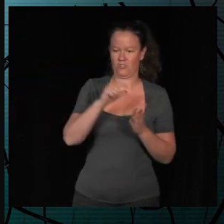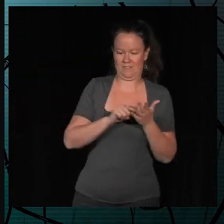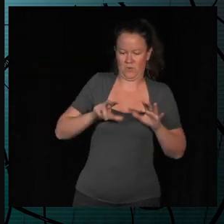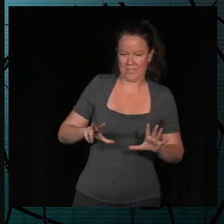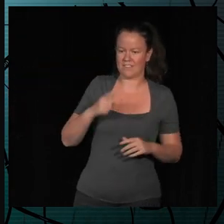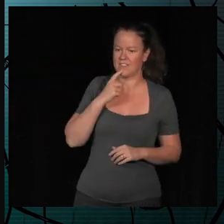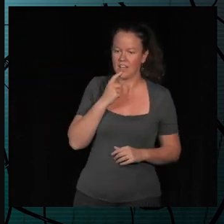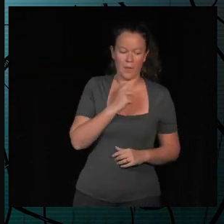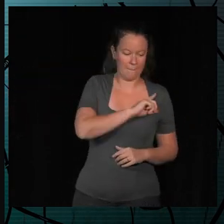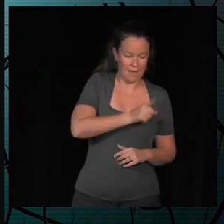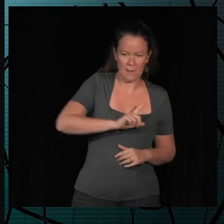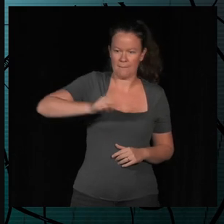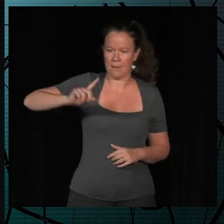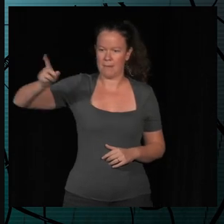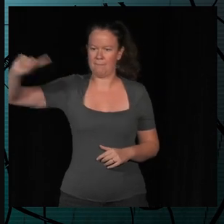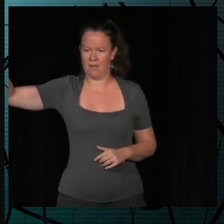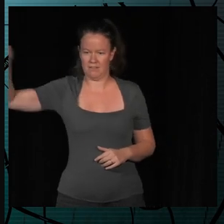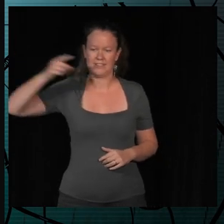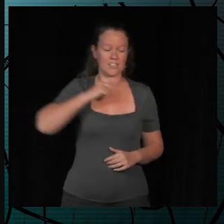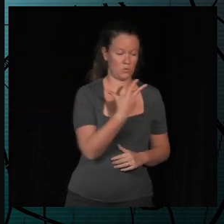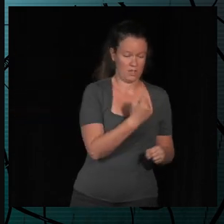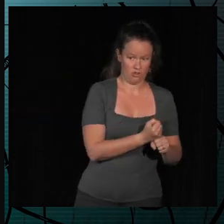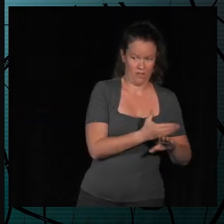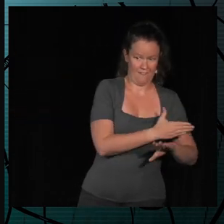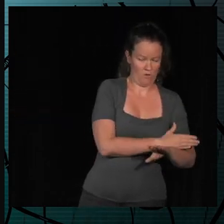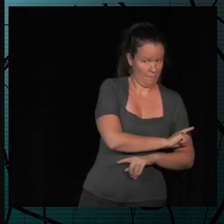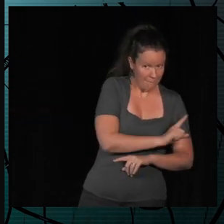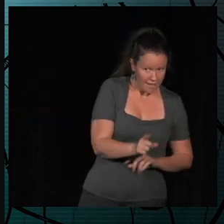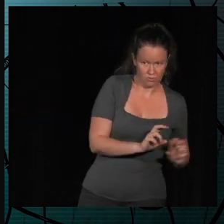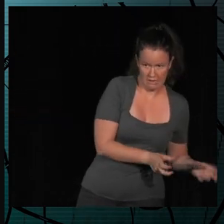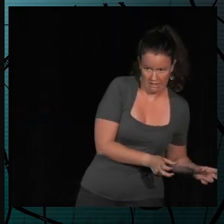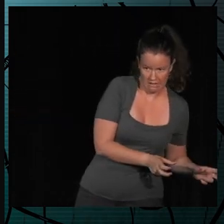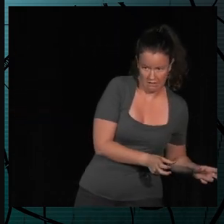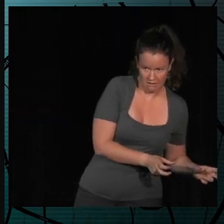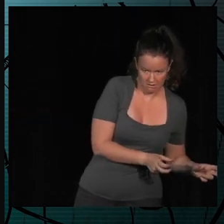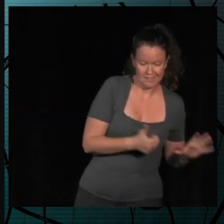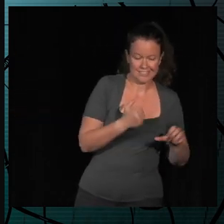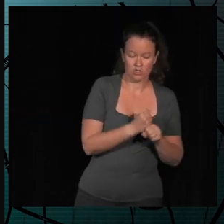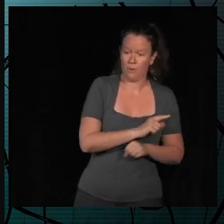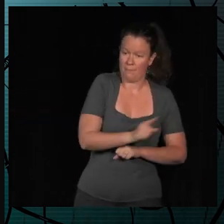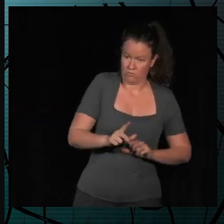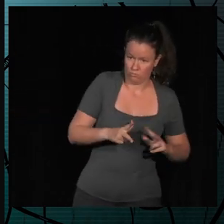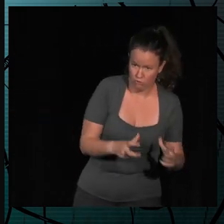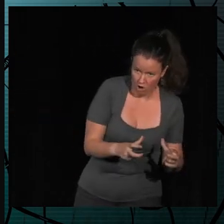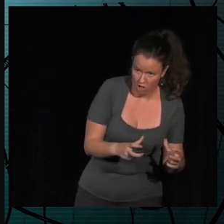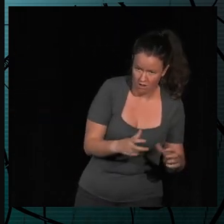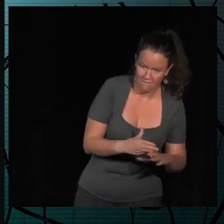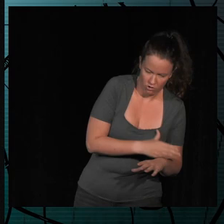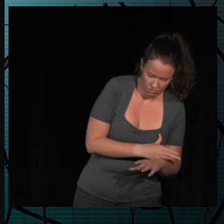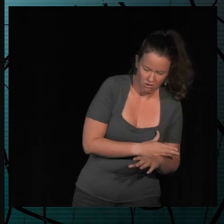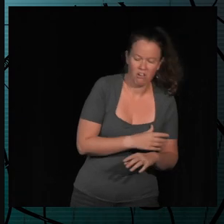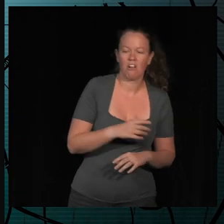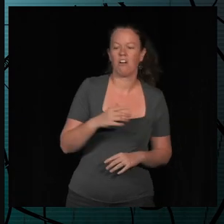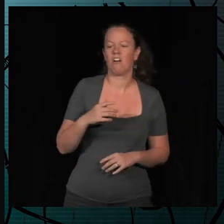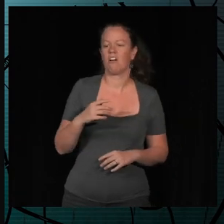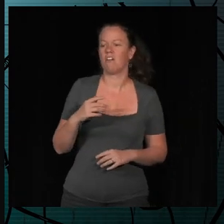de télé avant 3 ans pas de console de jeux personnel avant 6 ans faut pas oublié qu'à l'époque il y avait pas de tablette mais a des consoles de jeux j'ai jamais